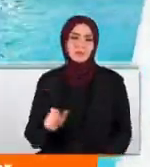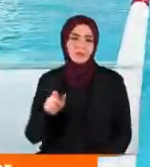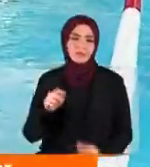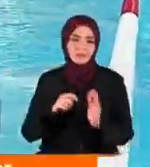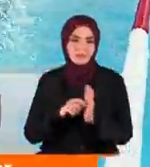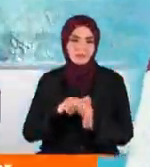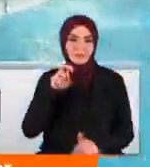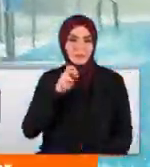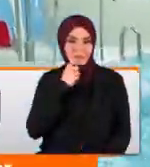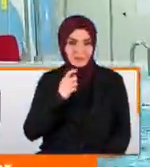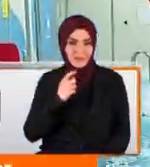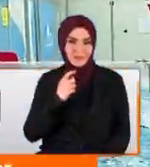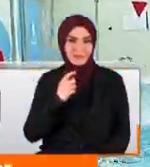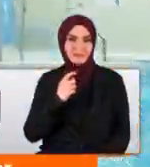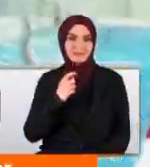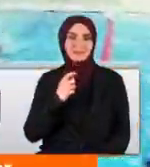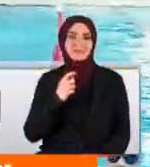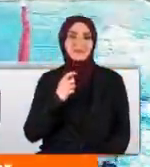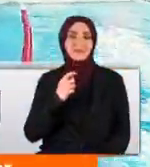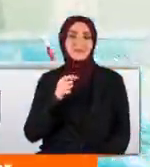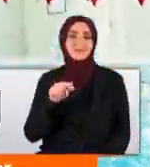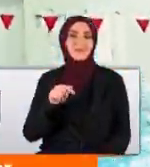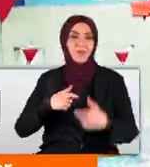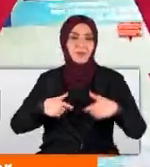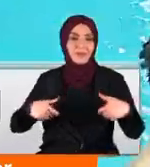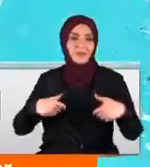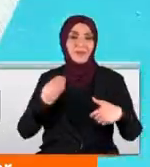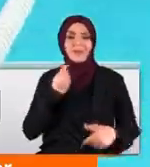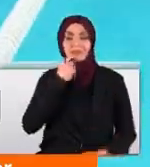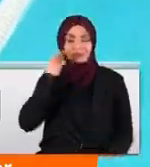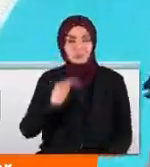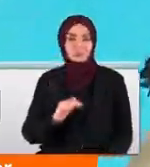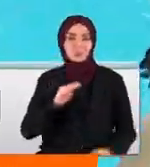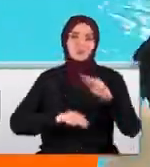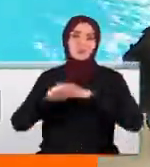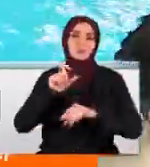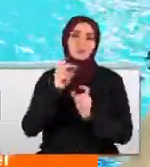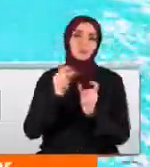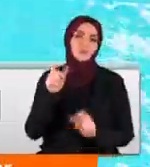8 yaşında. Paralimpik takımının en minik yüzücüsü. Şu anda